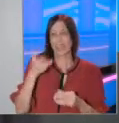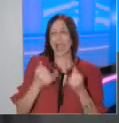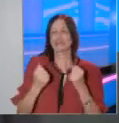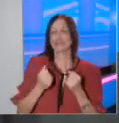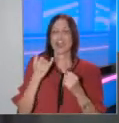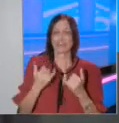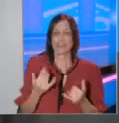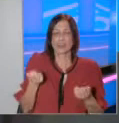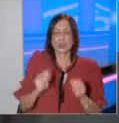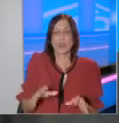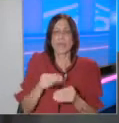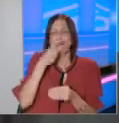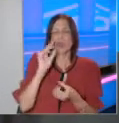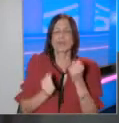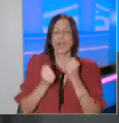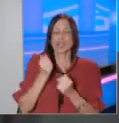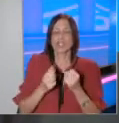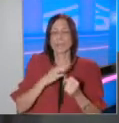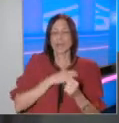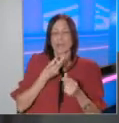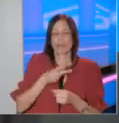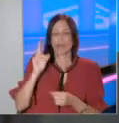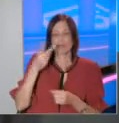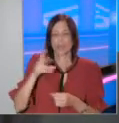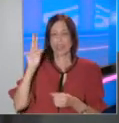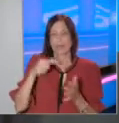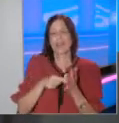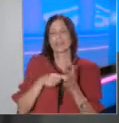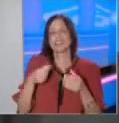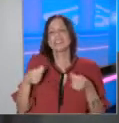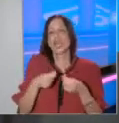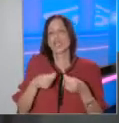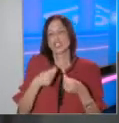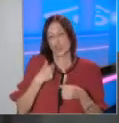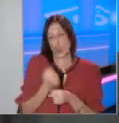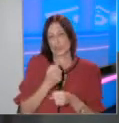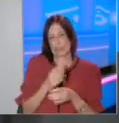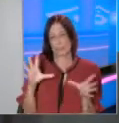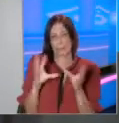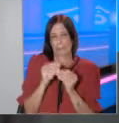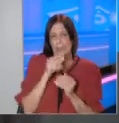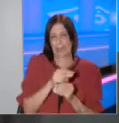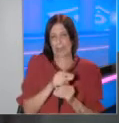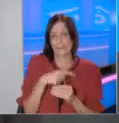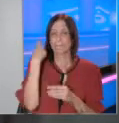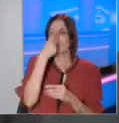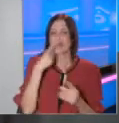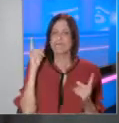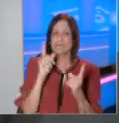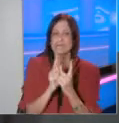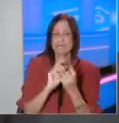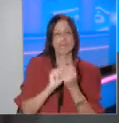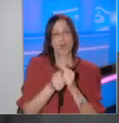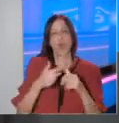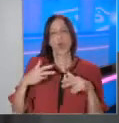להיות איתם, הפגיעות רק הולכות וגדולות יותר, ולכן הקשר שאנחנו מקיימים איתם, אם זה פנים על פנים, ואם